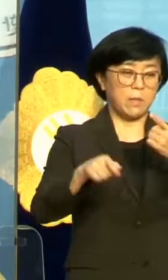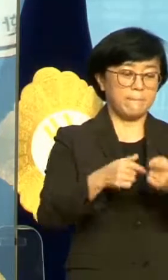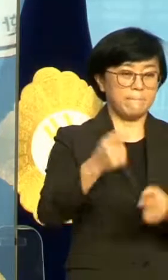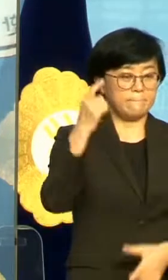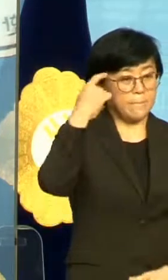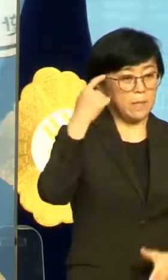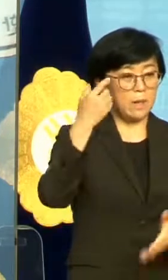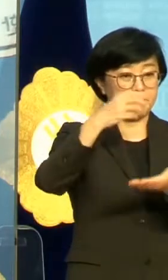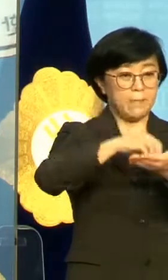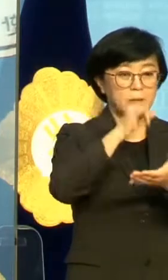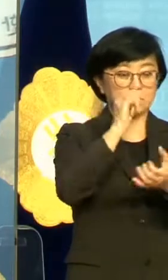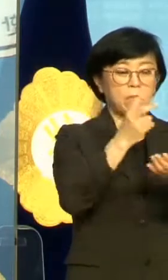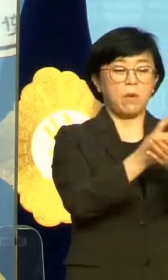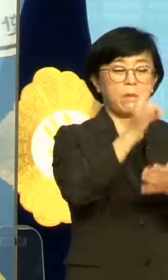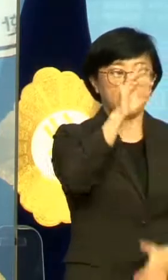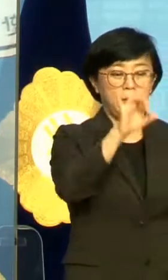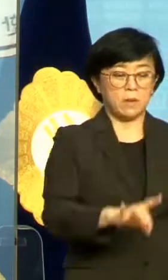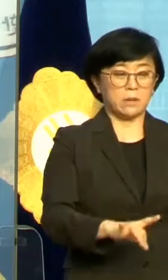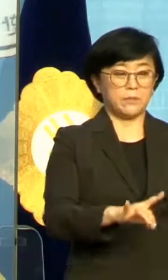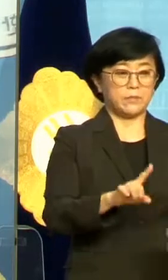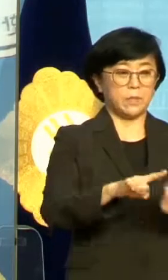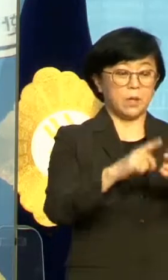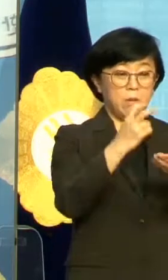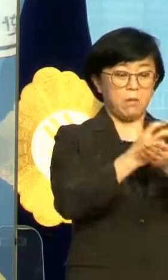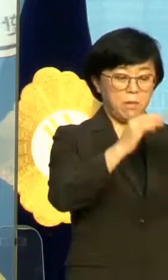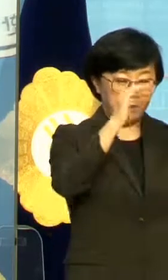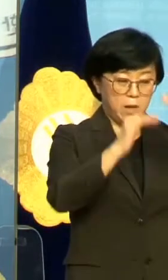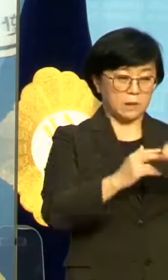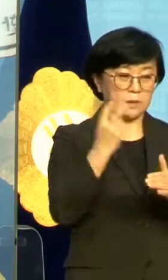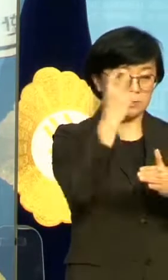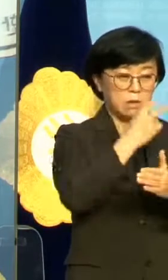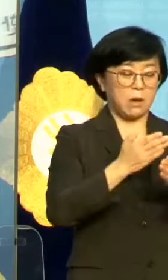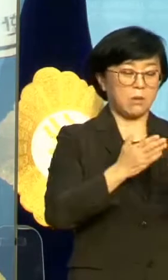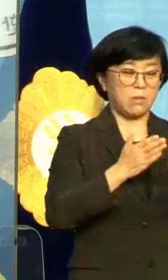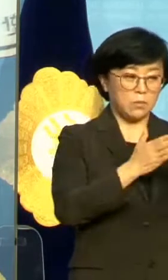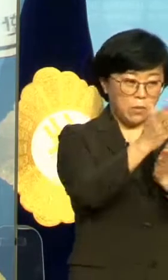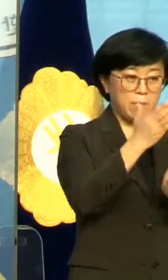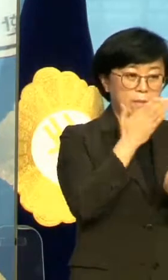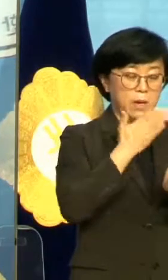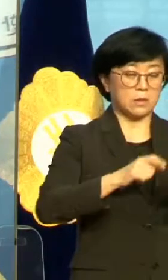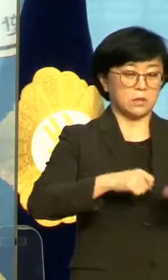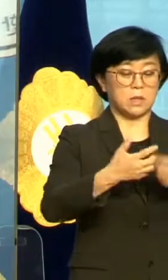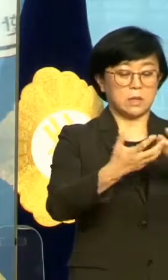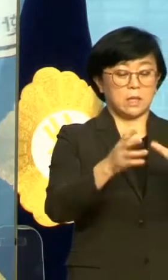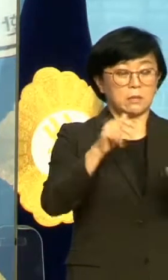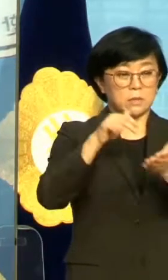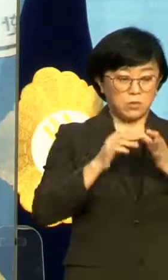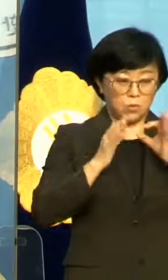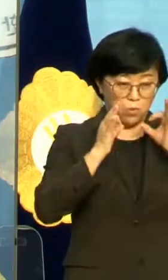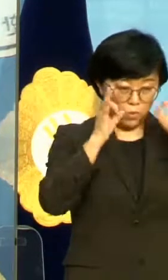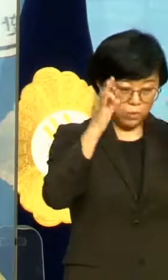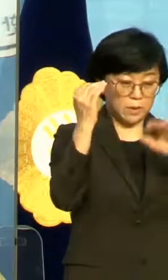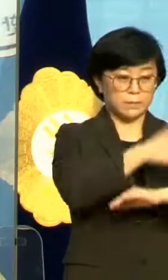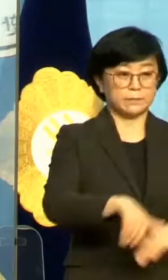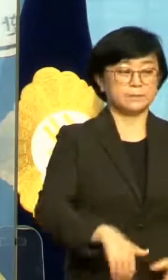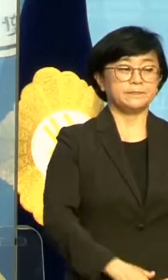점에서 각각의 내용이 법안 심사 과정에서 반영되어 통과될 수 있도록 정 의 당 차원에서 최선을 다할